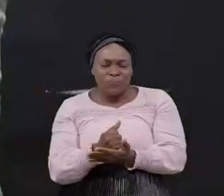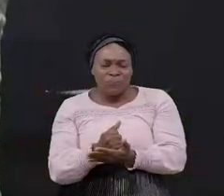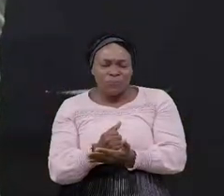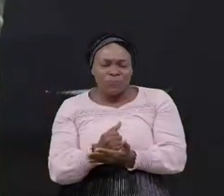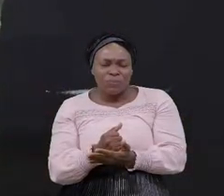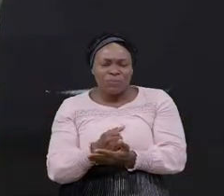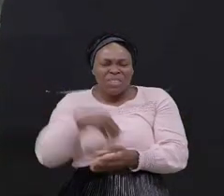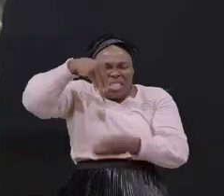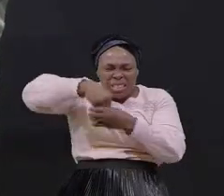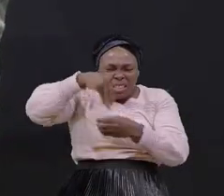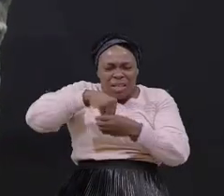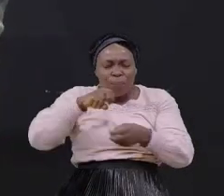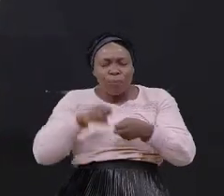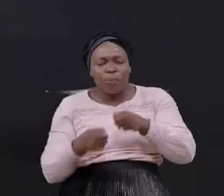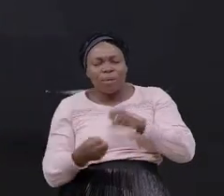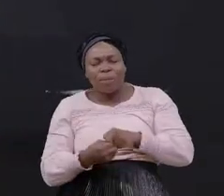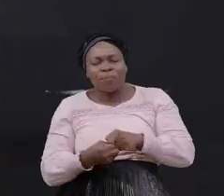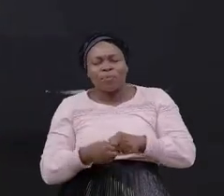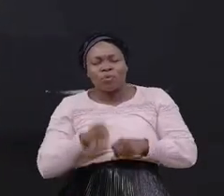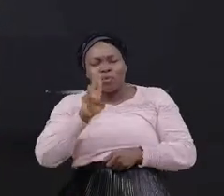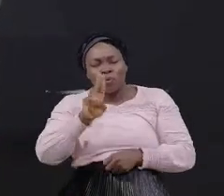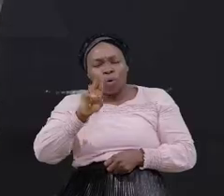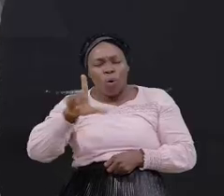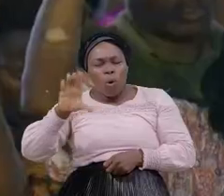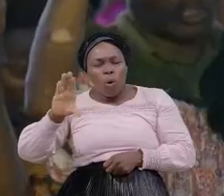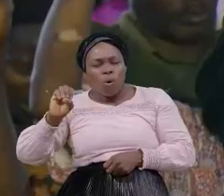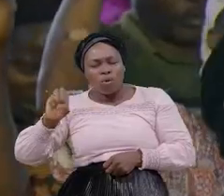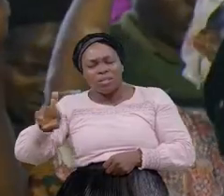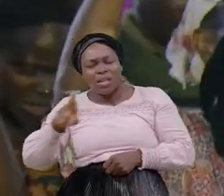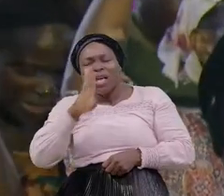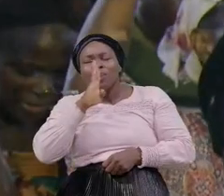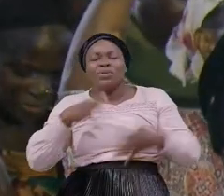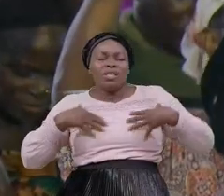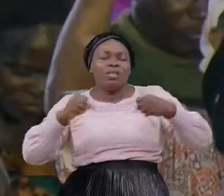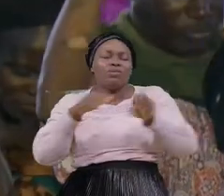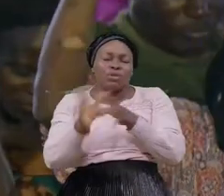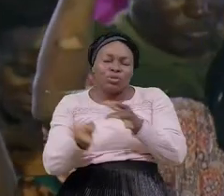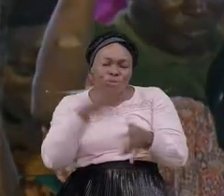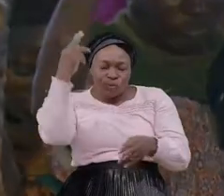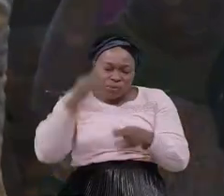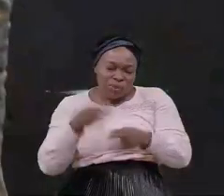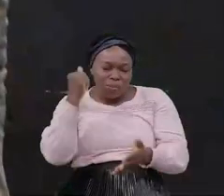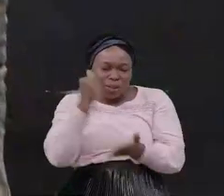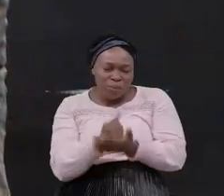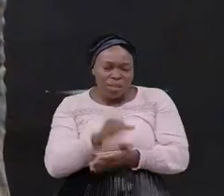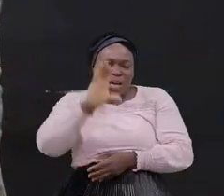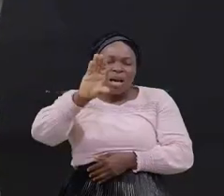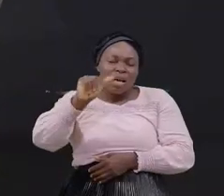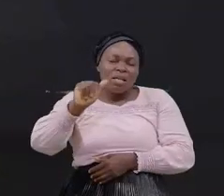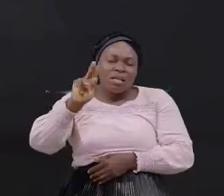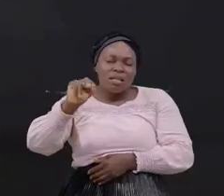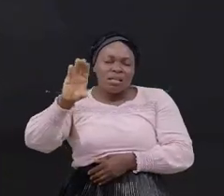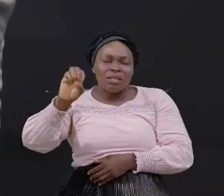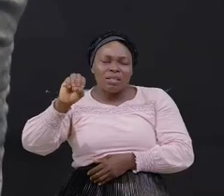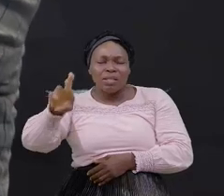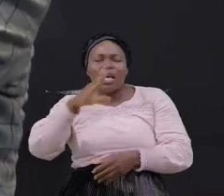Les problèmes internes, l'ulcère, soyez-en guéri au nom de Jésus. Que le cancer soit